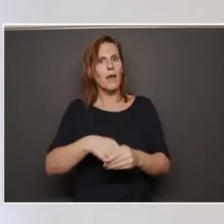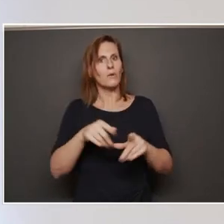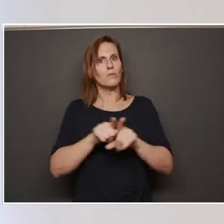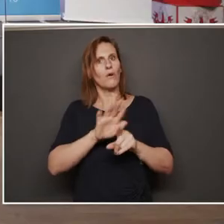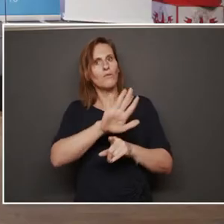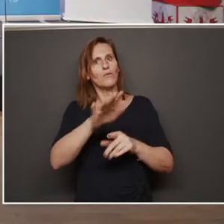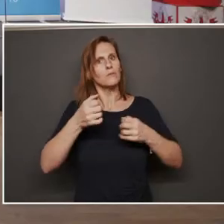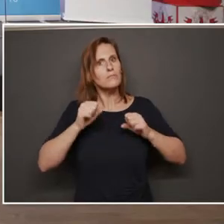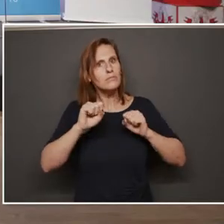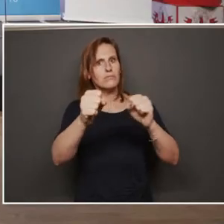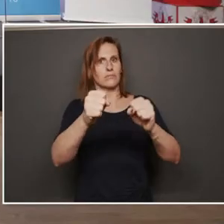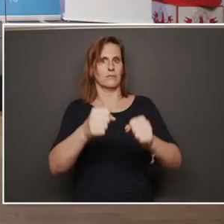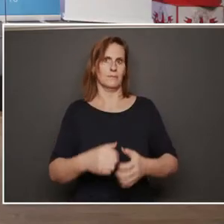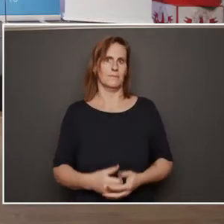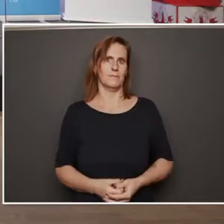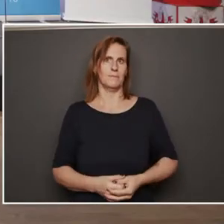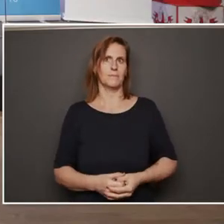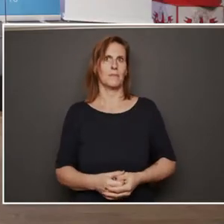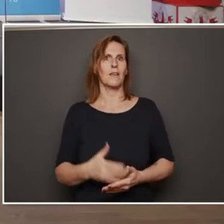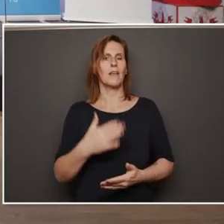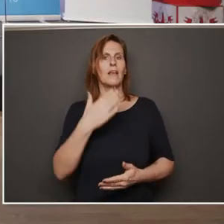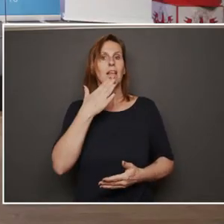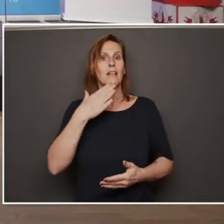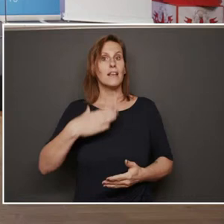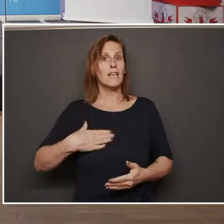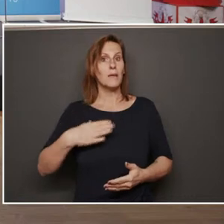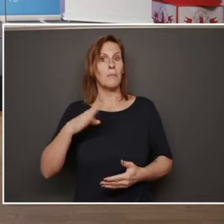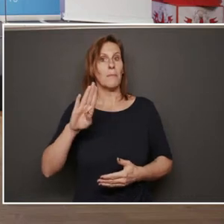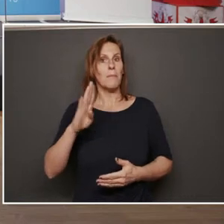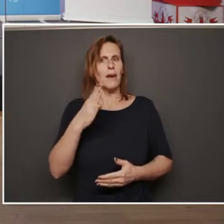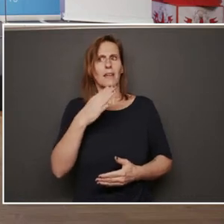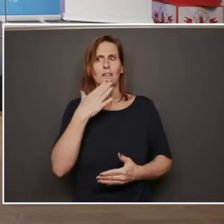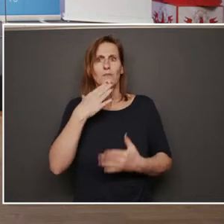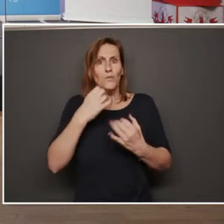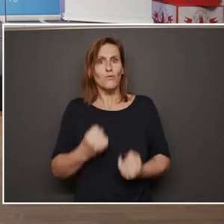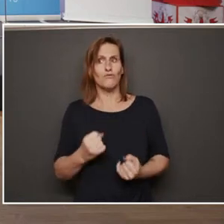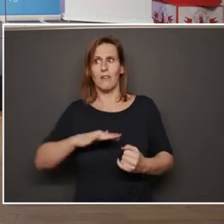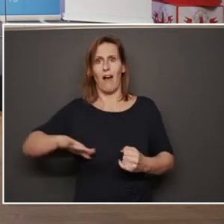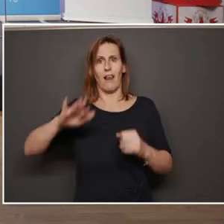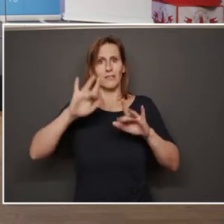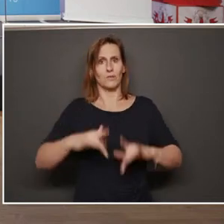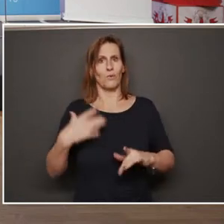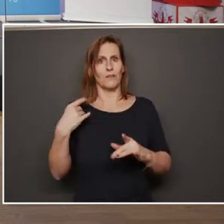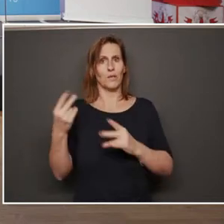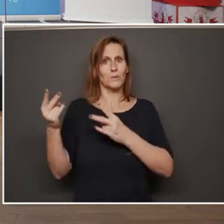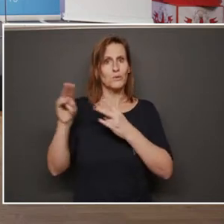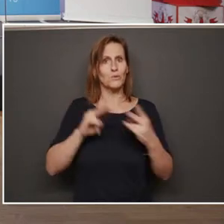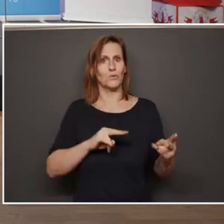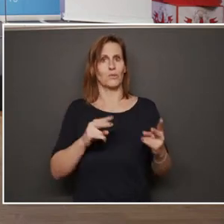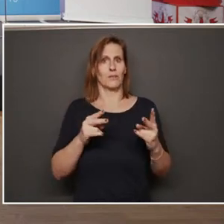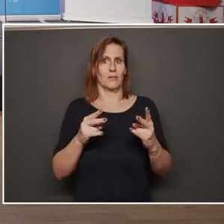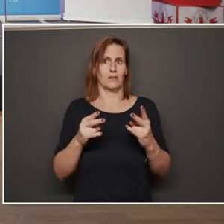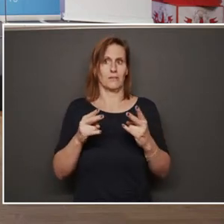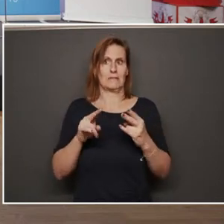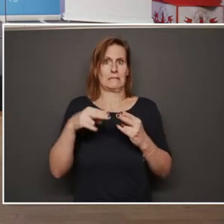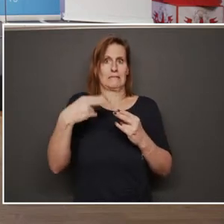Engagement. Lieber Bernhard, vielen Dank. Das wünschen wir uns alle, dass wir möglichst bald